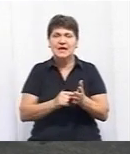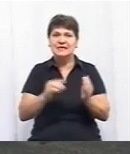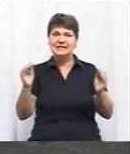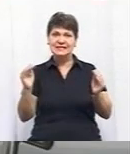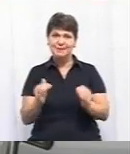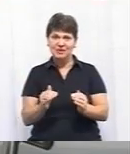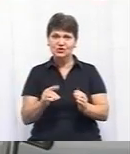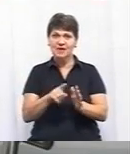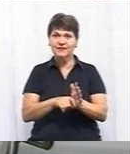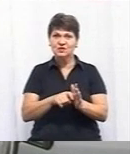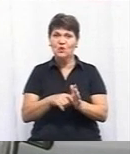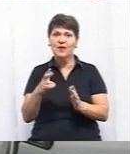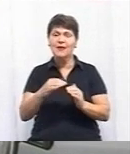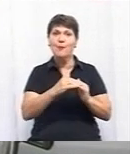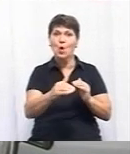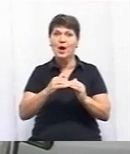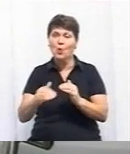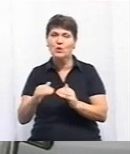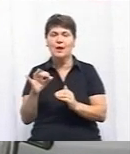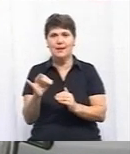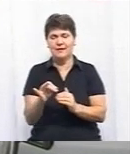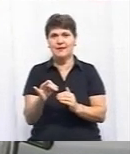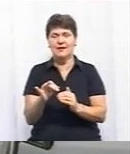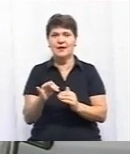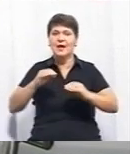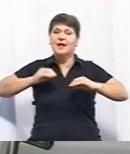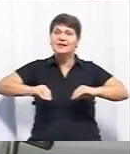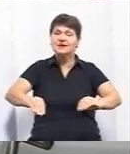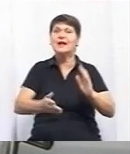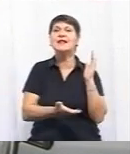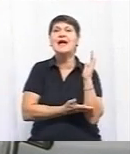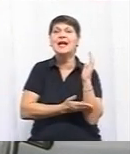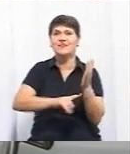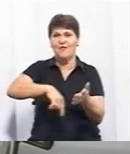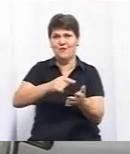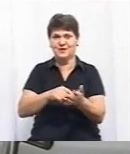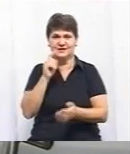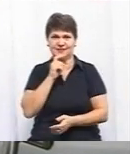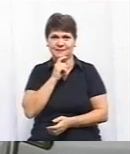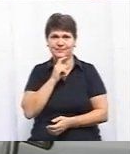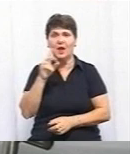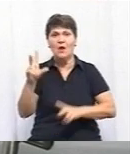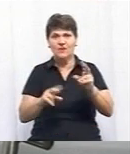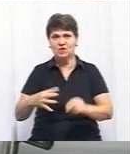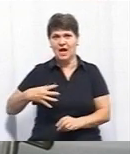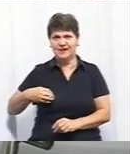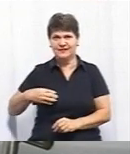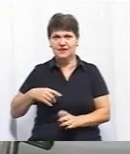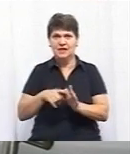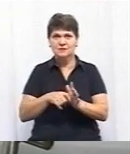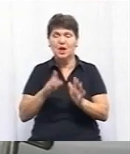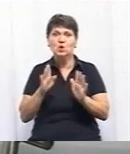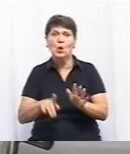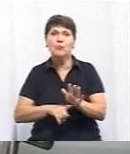збільшення кількості зелених насаджень в місті Вінниця. Через це, я вважаю, що львівське сміття – це тільки